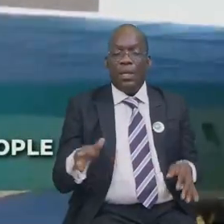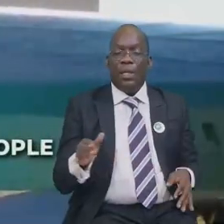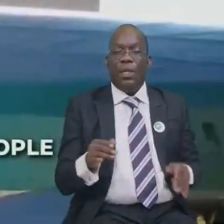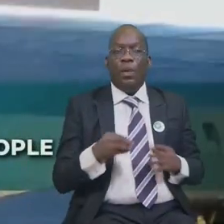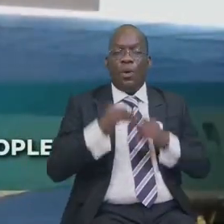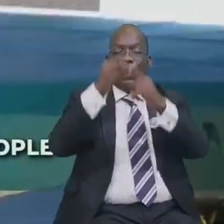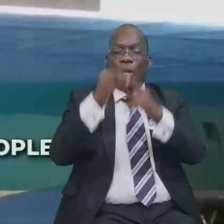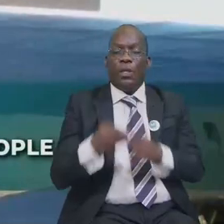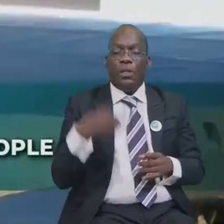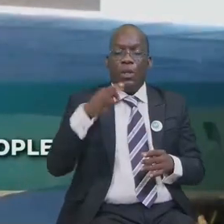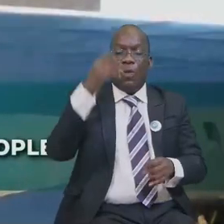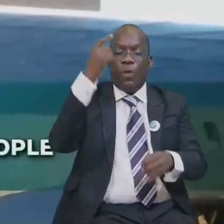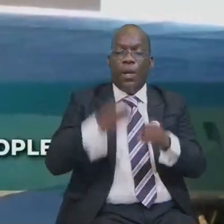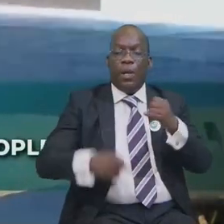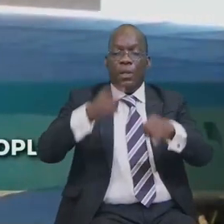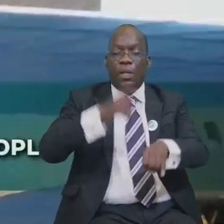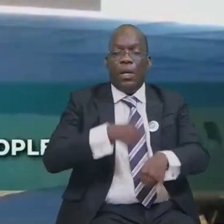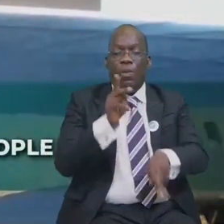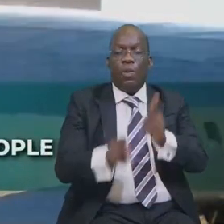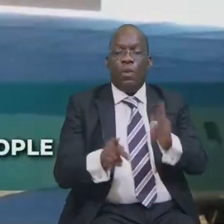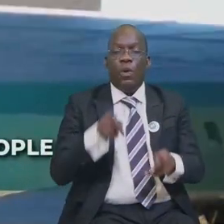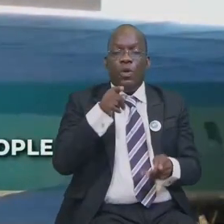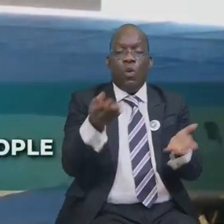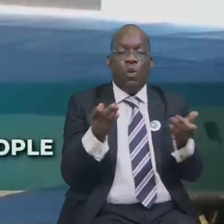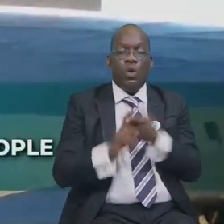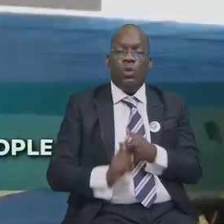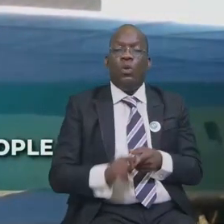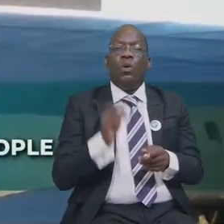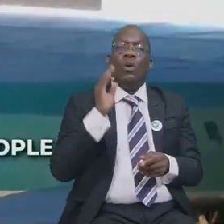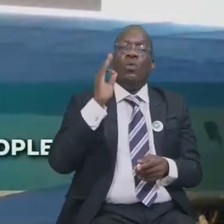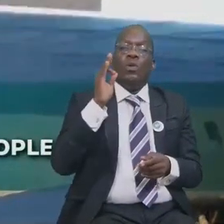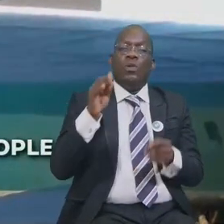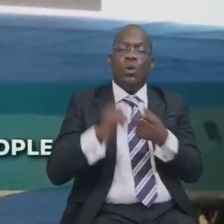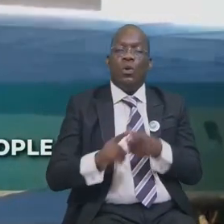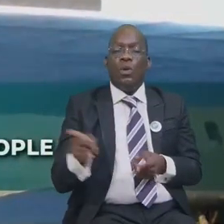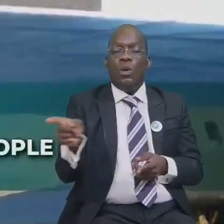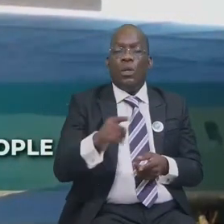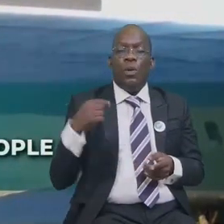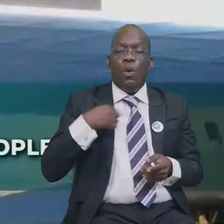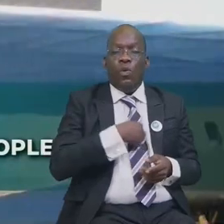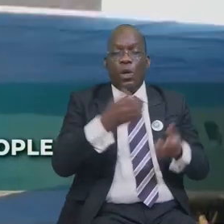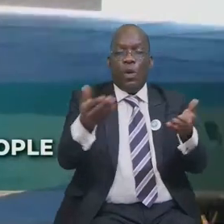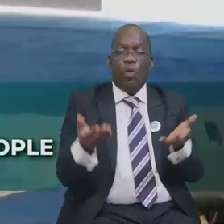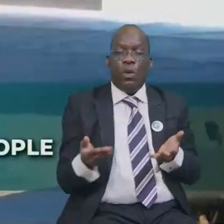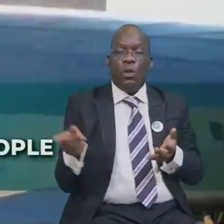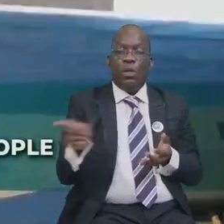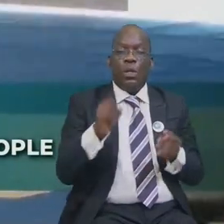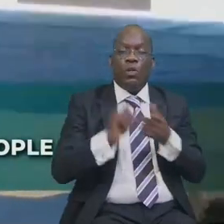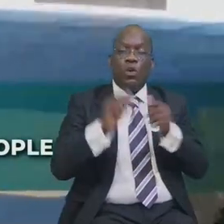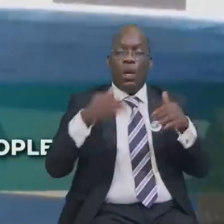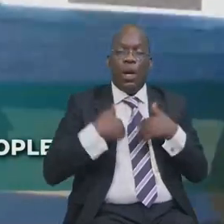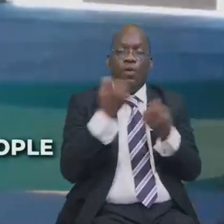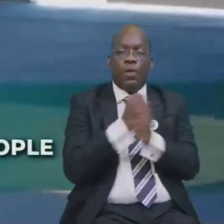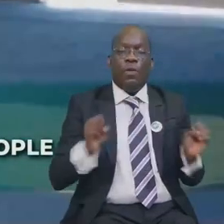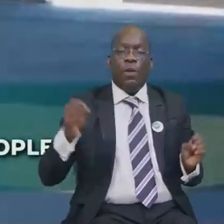des temps. Nous voulons servir. Nous sommes pressés pour qu'ils aient le salut. Nous sommes